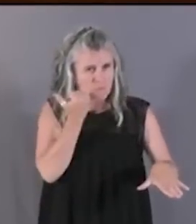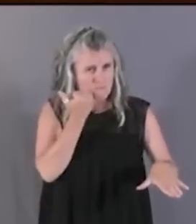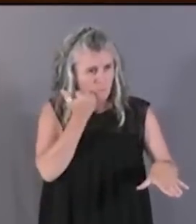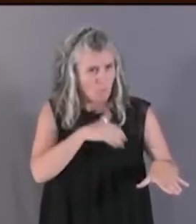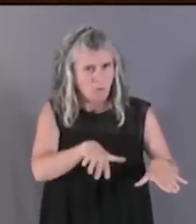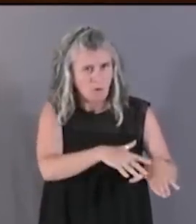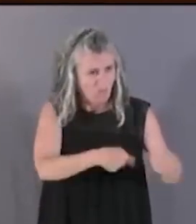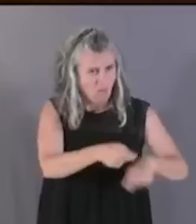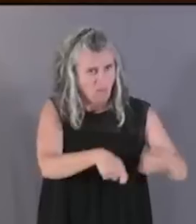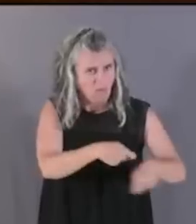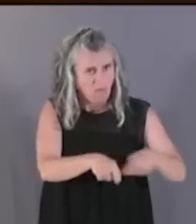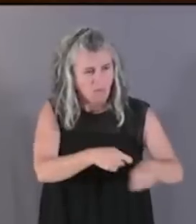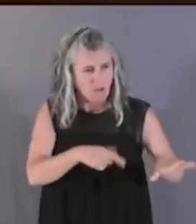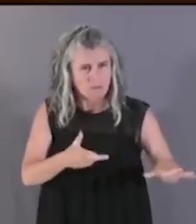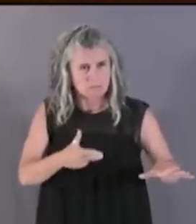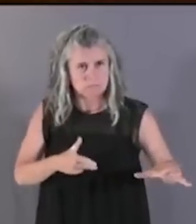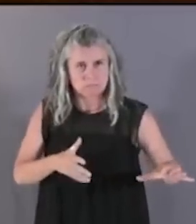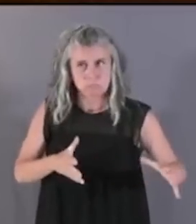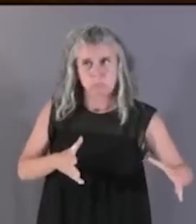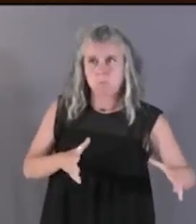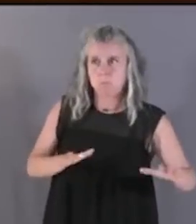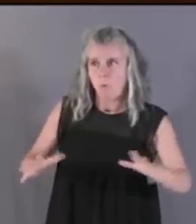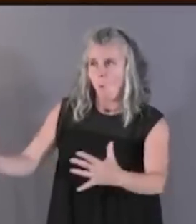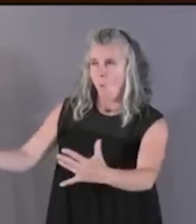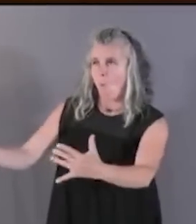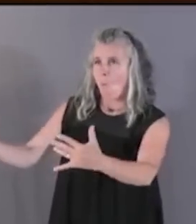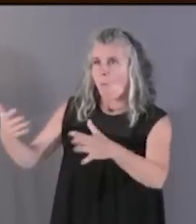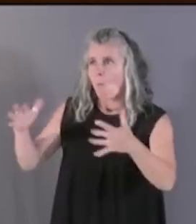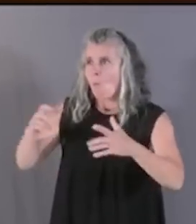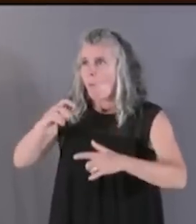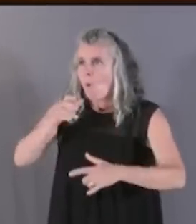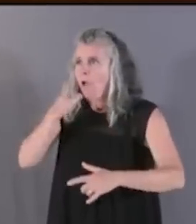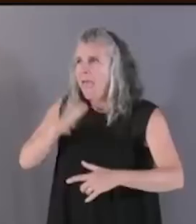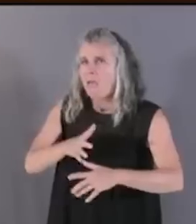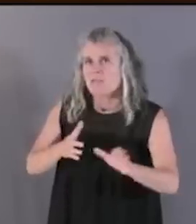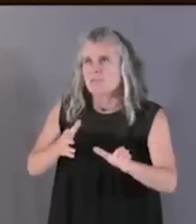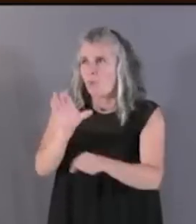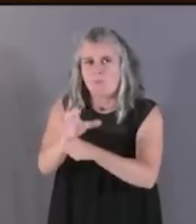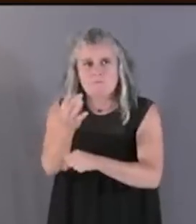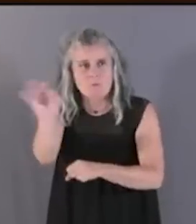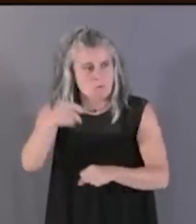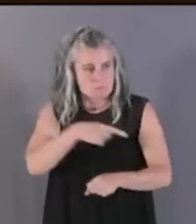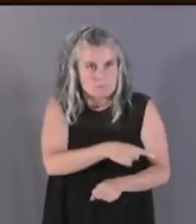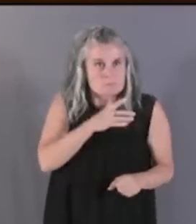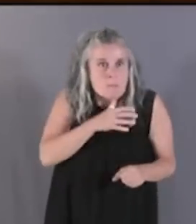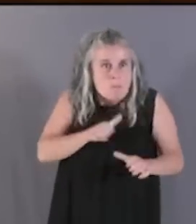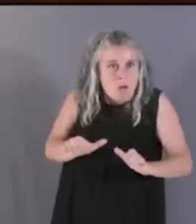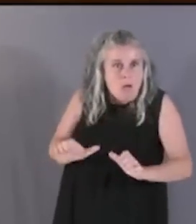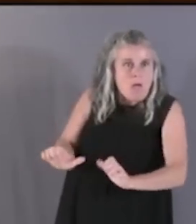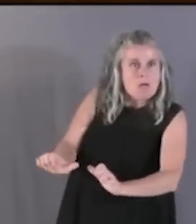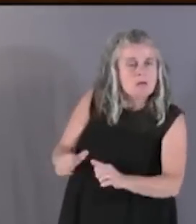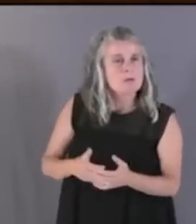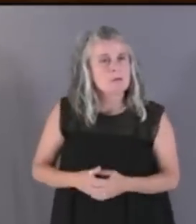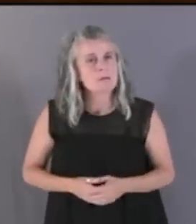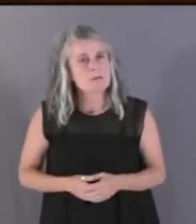cette haine de la France, ce racisme anti-français. Votre Marseille fantasmée,